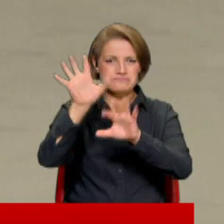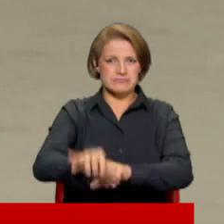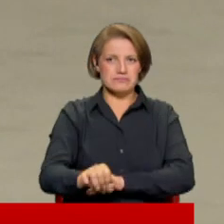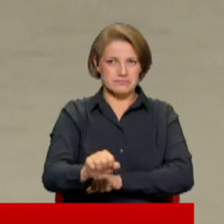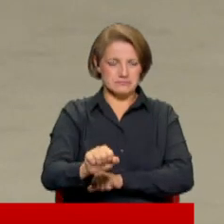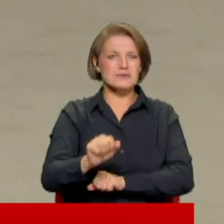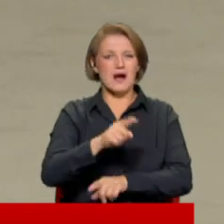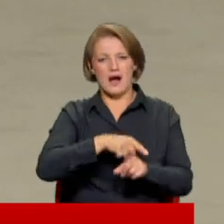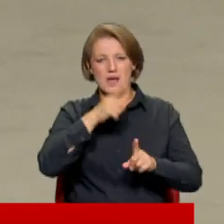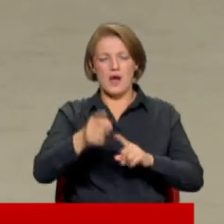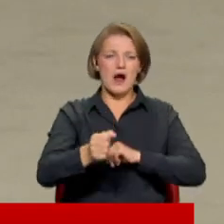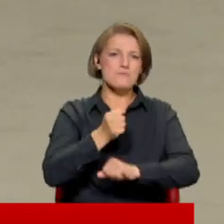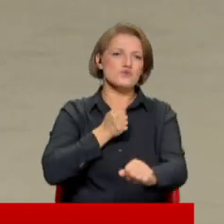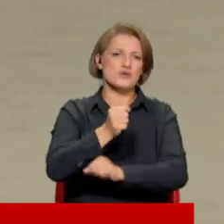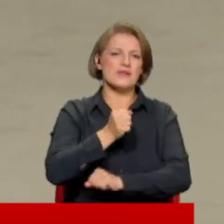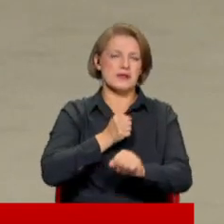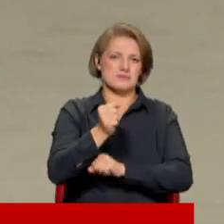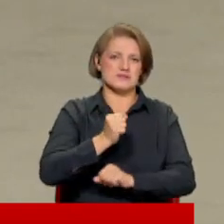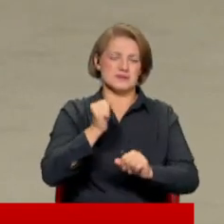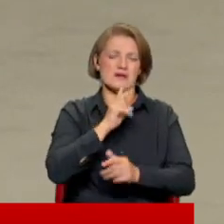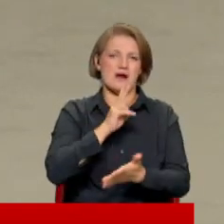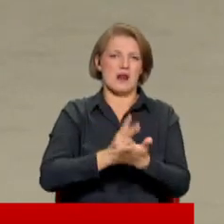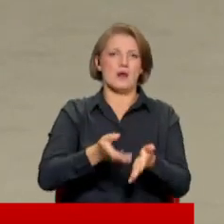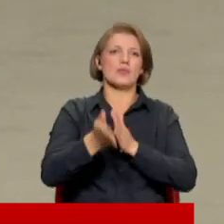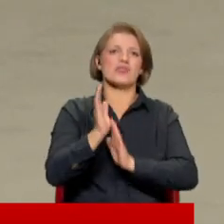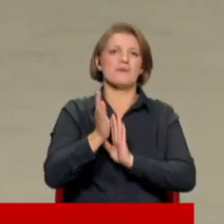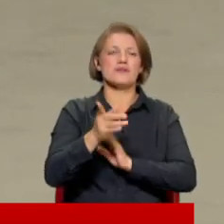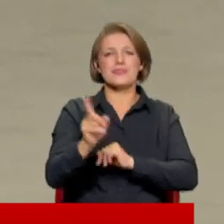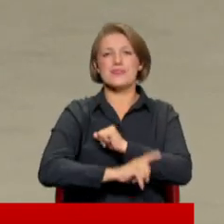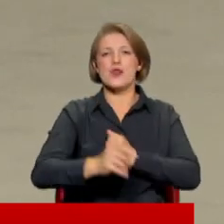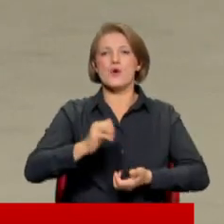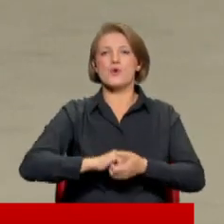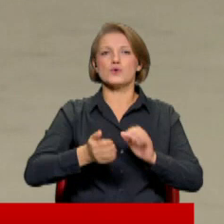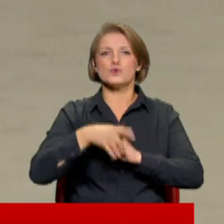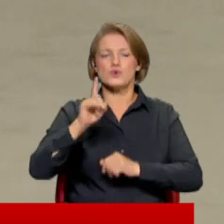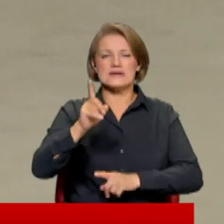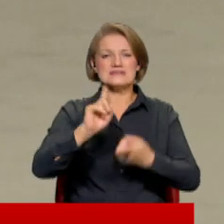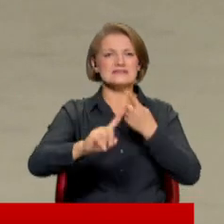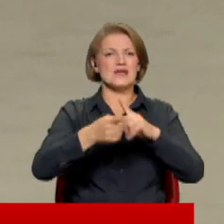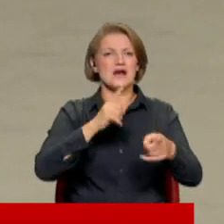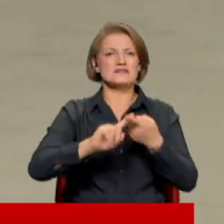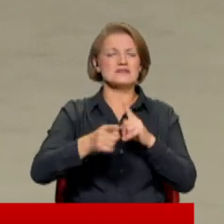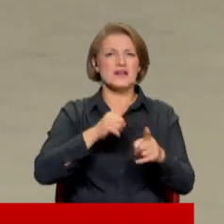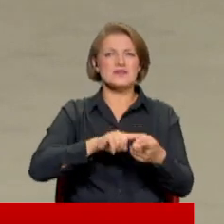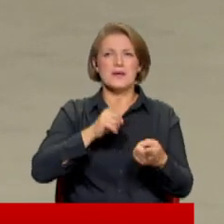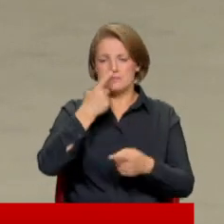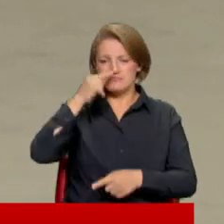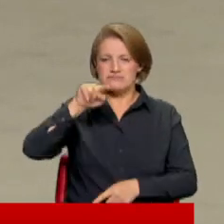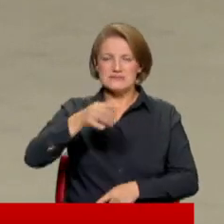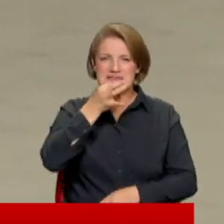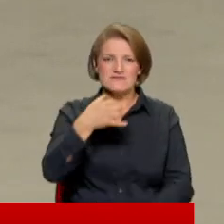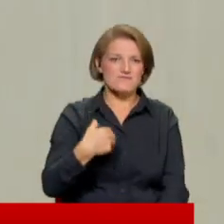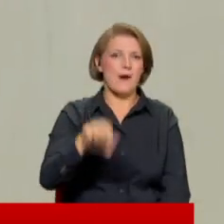kadar mücadelemizi kararlılıkla sürdüreceğiz. Terör örgütünün siyaseti yönlendirmesine